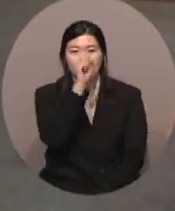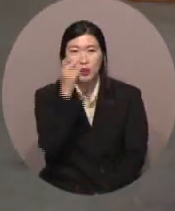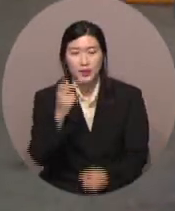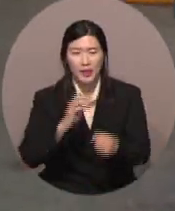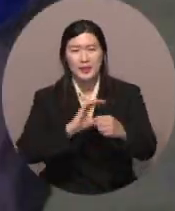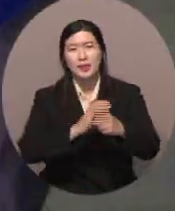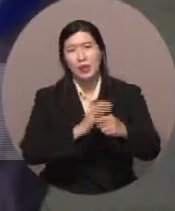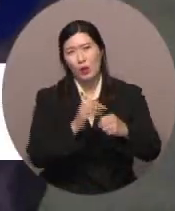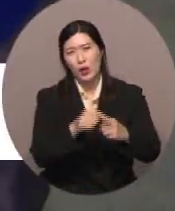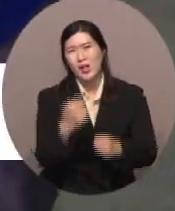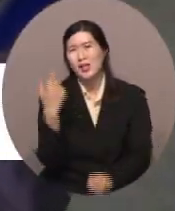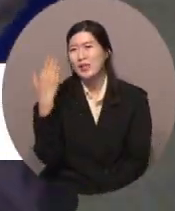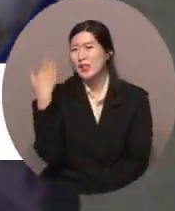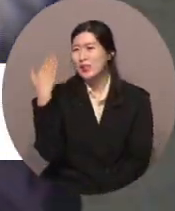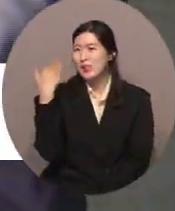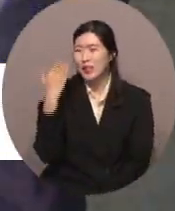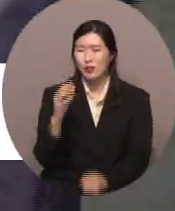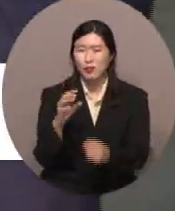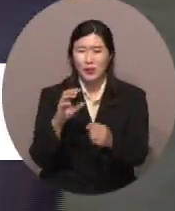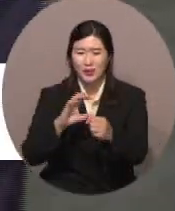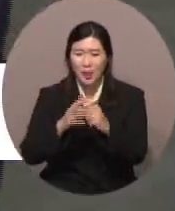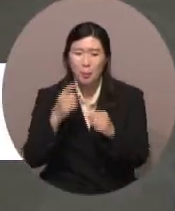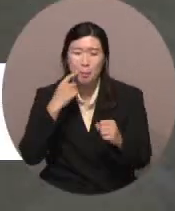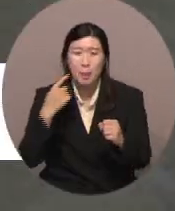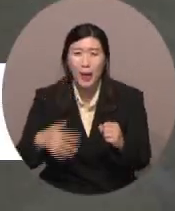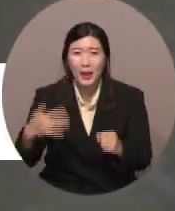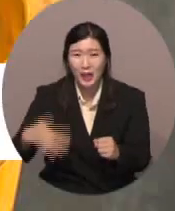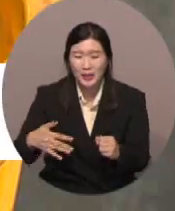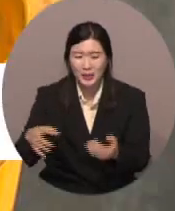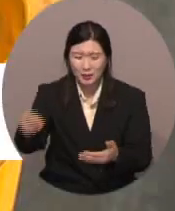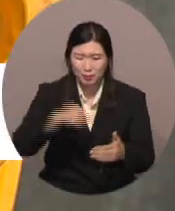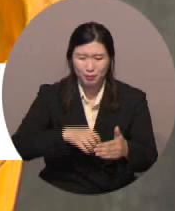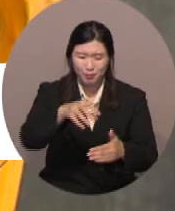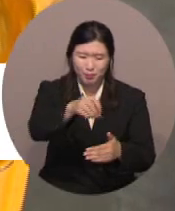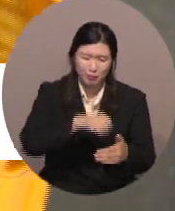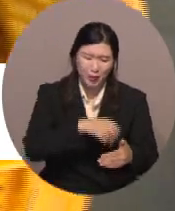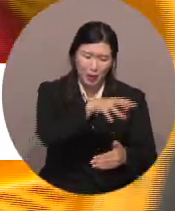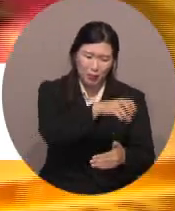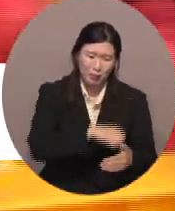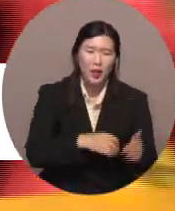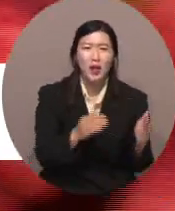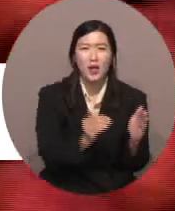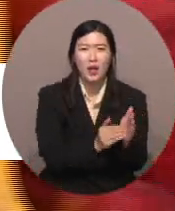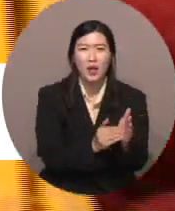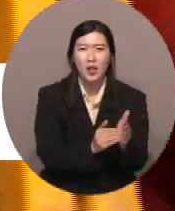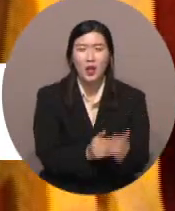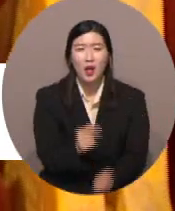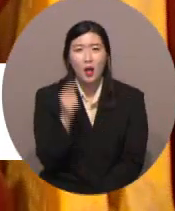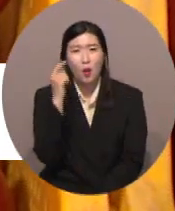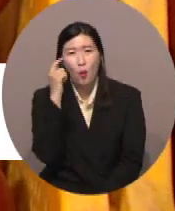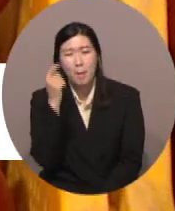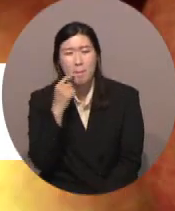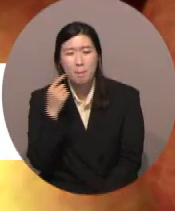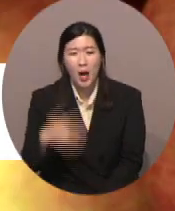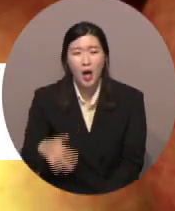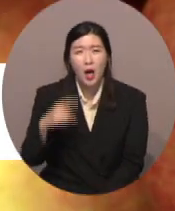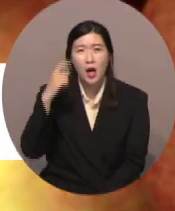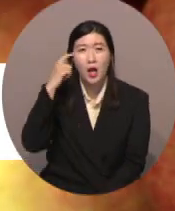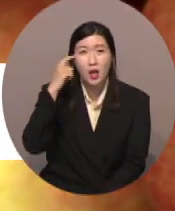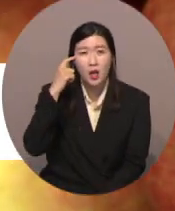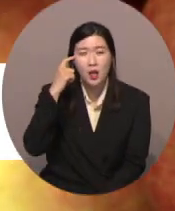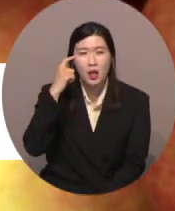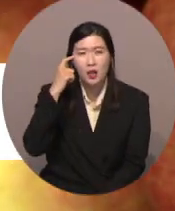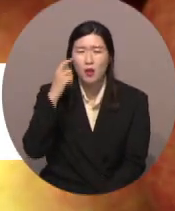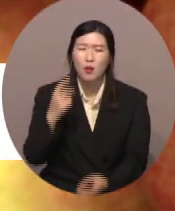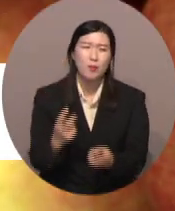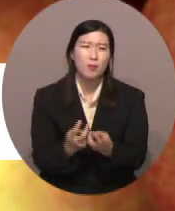태풍 소식에 지난 주말 설익은 사과 일부를 서둘러 수확했습니다. 예정보다 1, 2주 앞선 수확이라